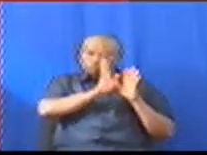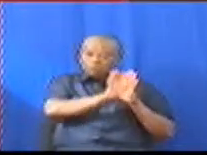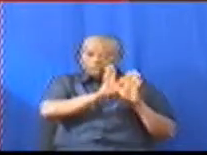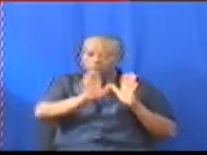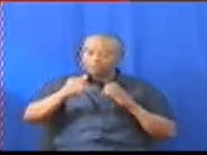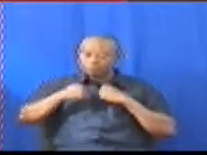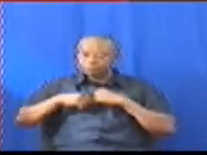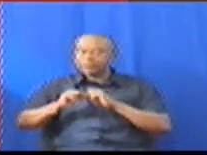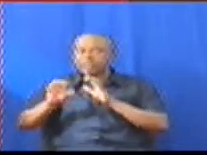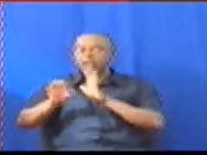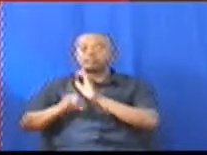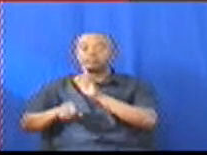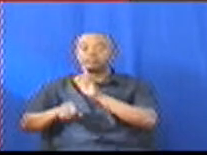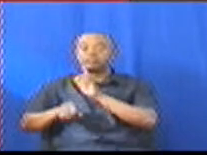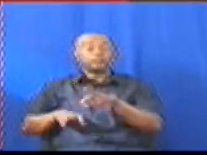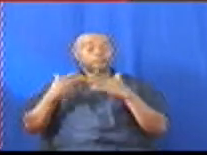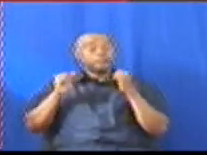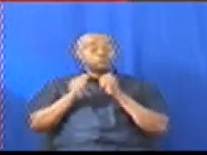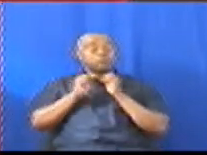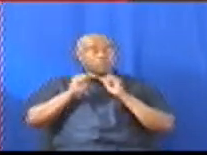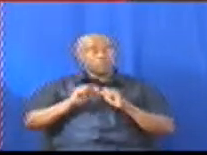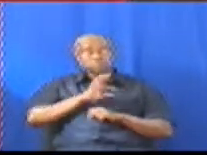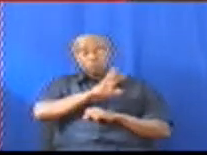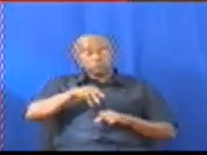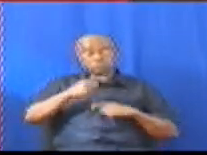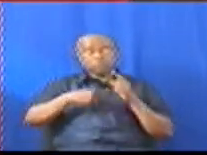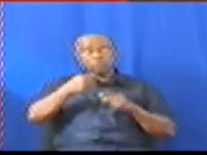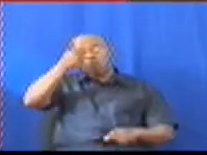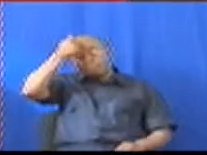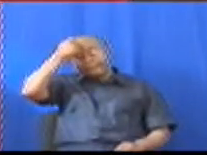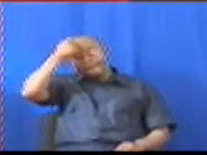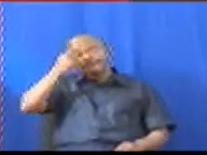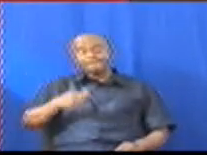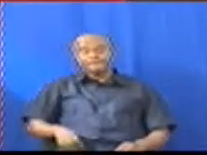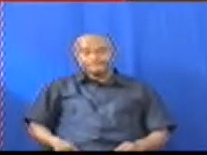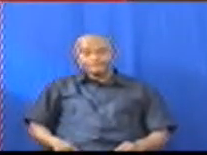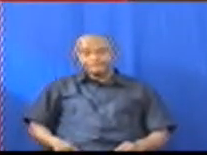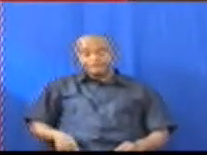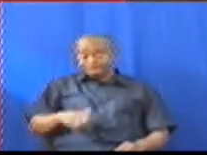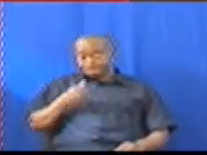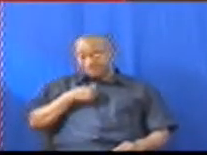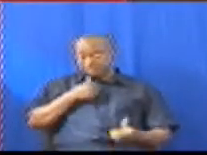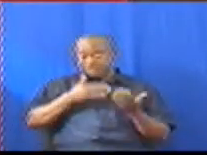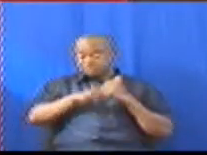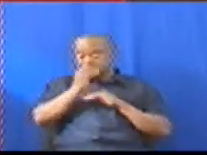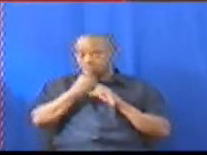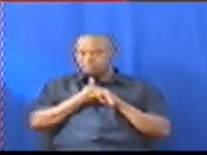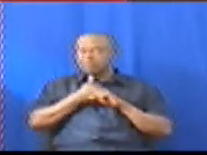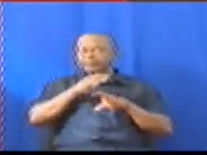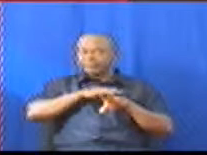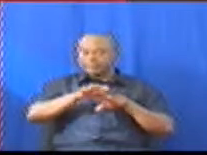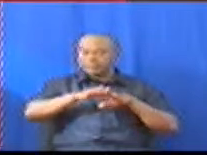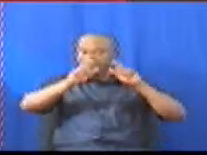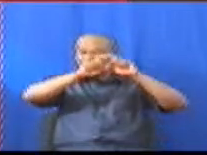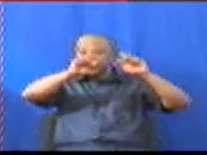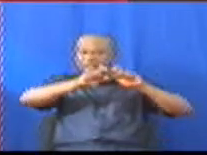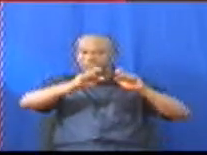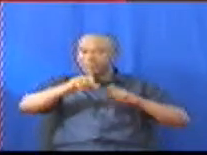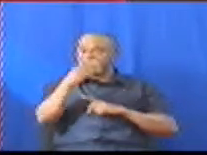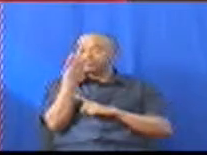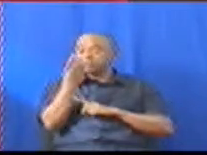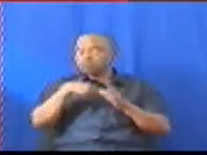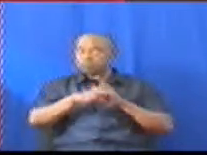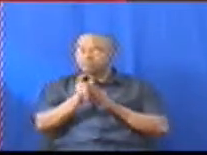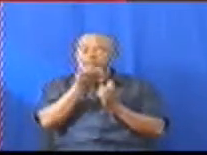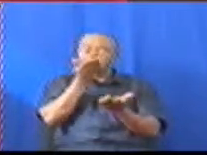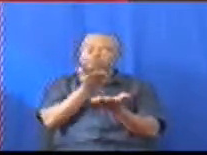Kwa hiyo na hilo nalo naomba niwakumbushe waheshimiwa bunge. Mheshimiwa Naibu Speaker, mimi nitaelezea vifungu vitatu katika mswada huu wa